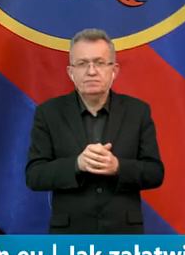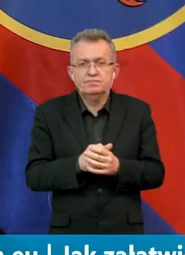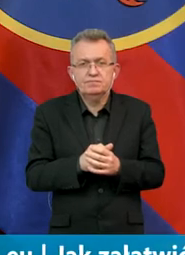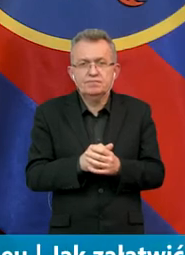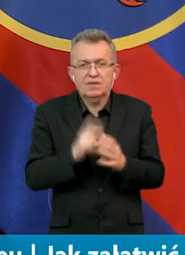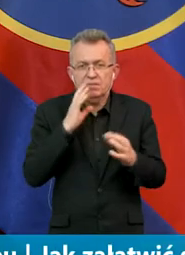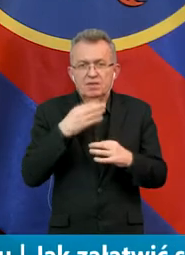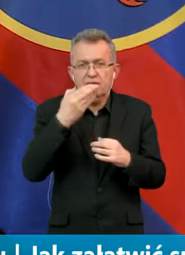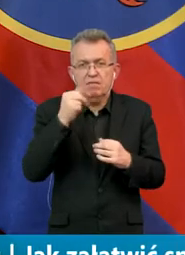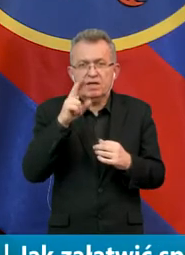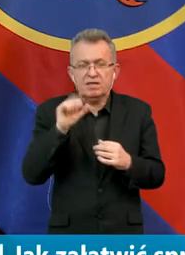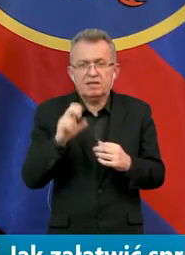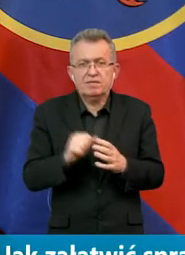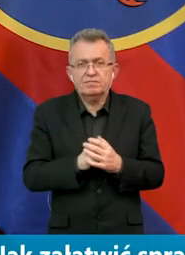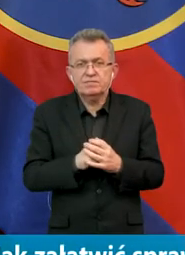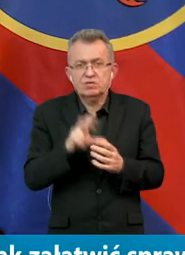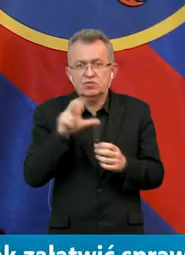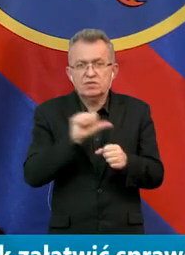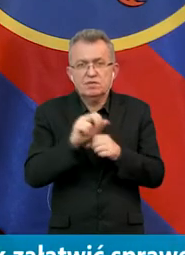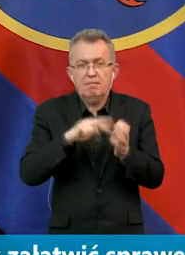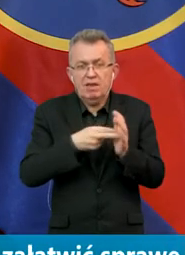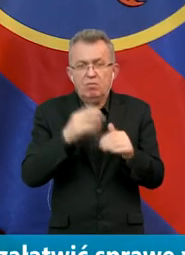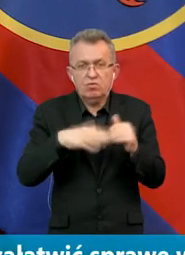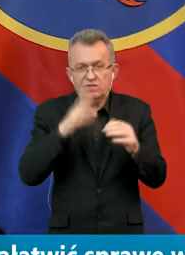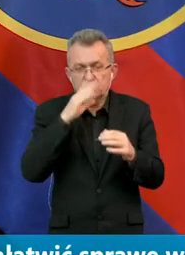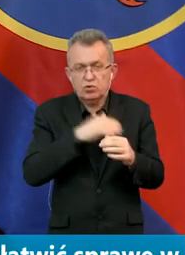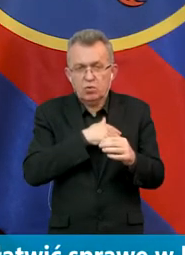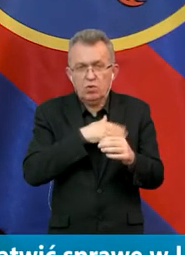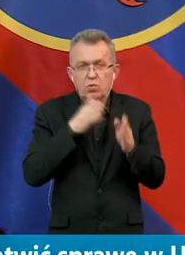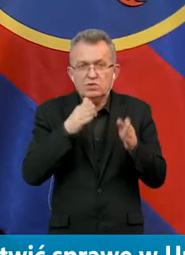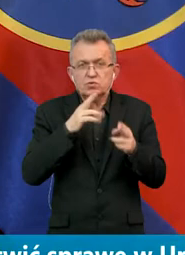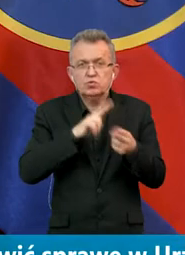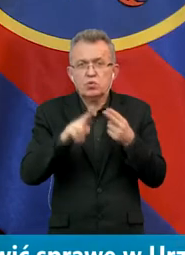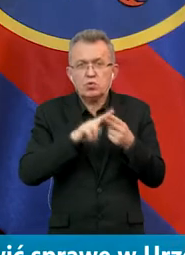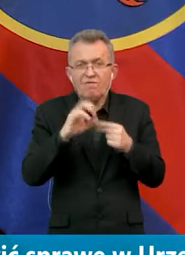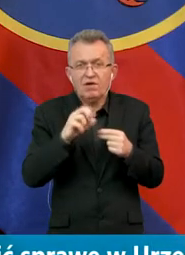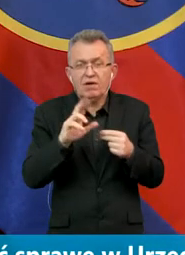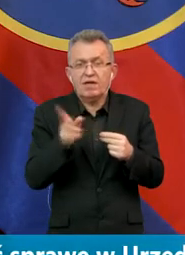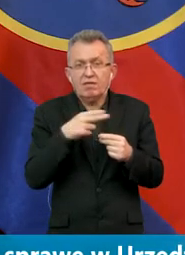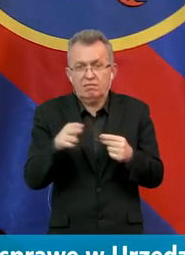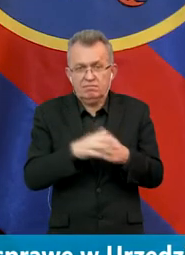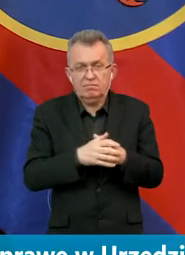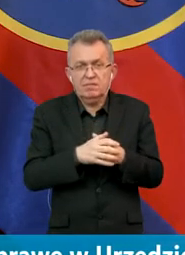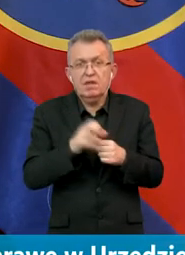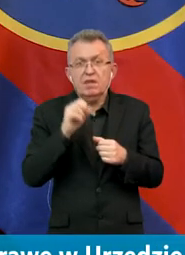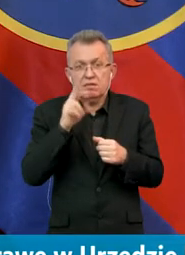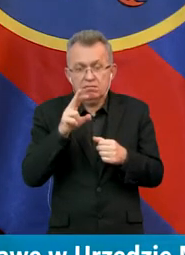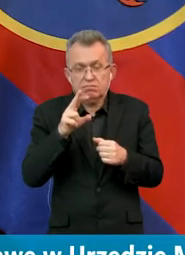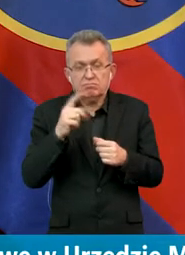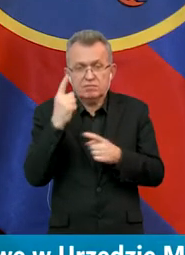Pani Marta, czy jest w planach budowa szkoły, przedszkola przy ulicy Cukrowej? Jeśli tak, to kiedy? Tak, Pani Marta, pracujemy